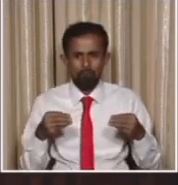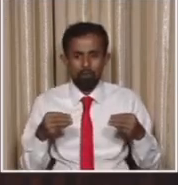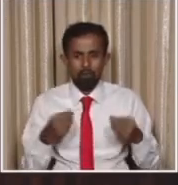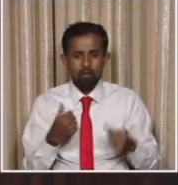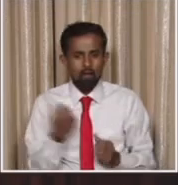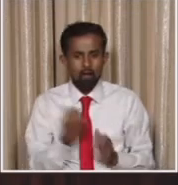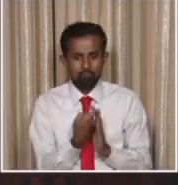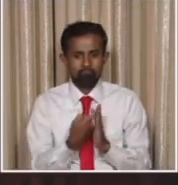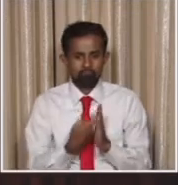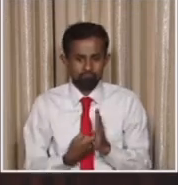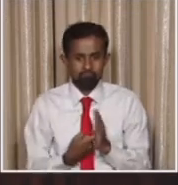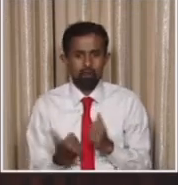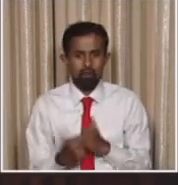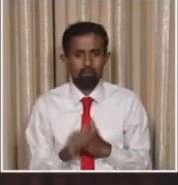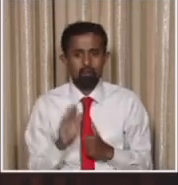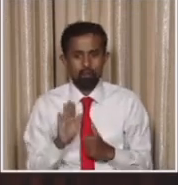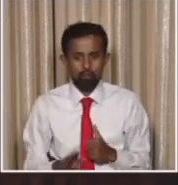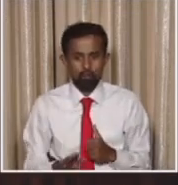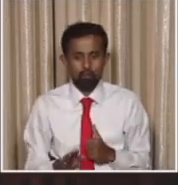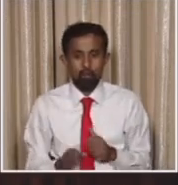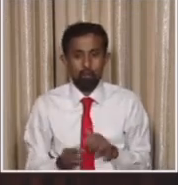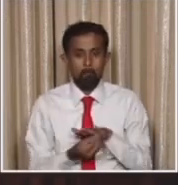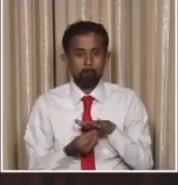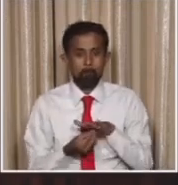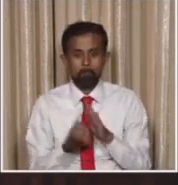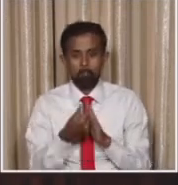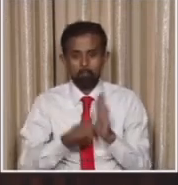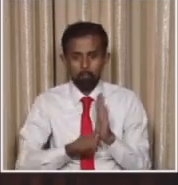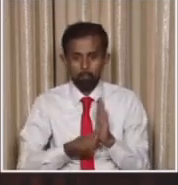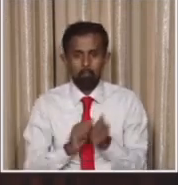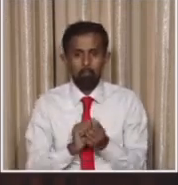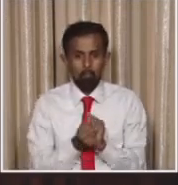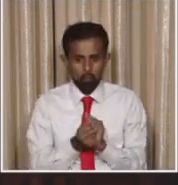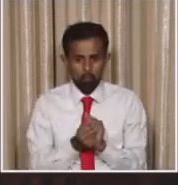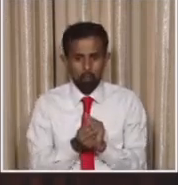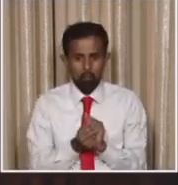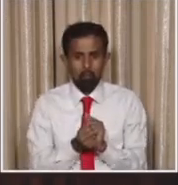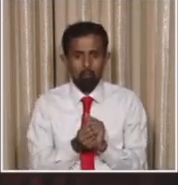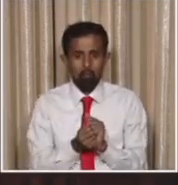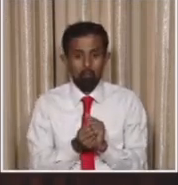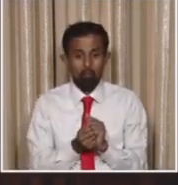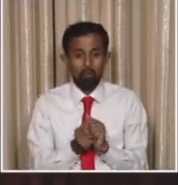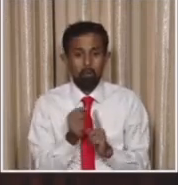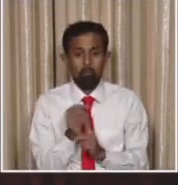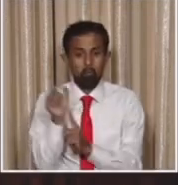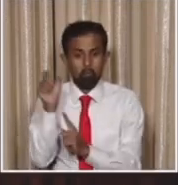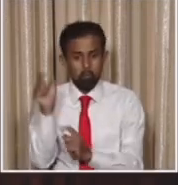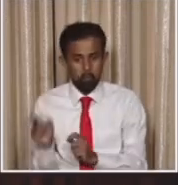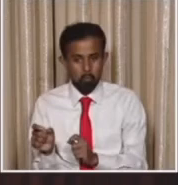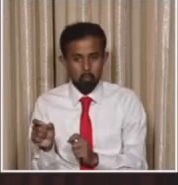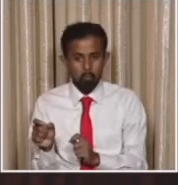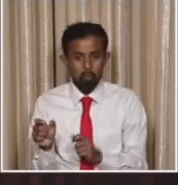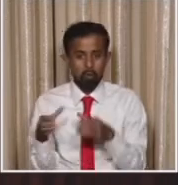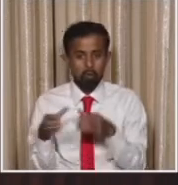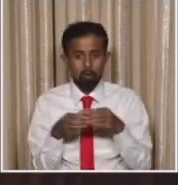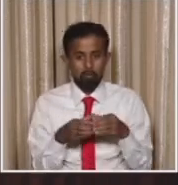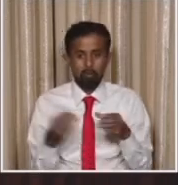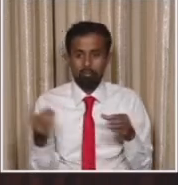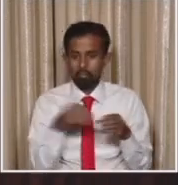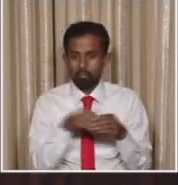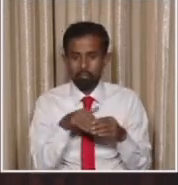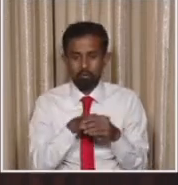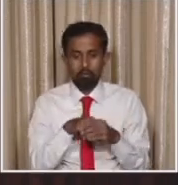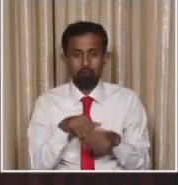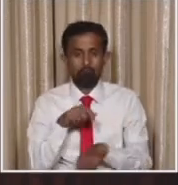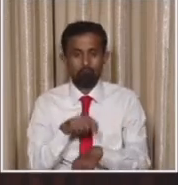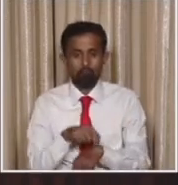අලුත් රෙගුලාසියක් ගේන්න ඕන ඒක සඳහා පරිසර පනත වෙනස් වෙන්න ඕන ඒක සඳහා පෞද්ගලිකංශයේ ඊටාම විශාල වශයෙන් මැදිහත් වෙලා ඉන්න